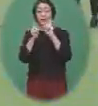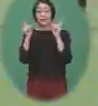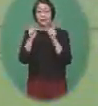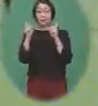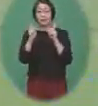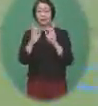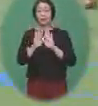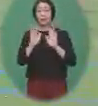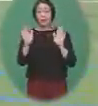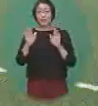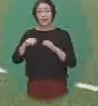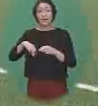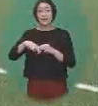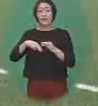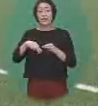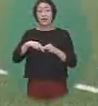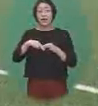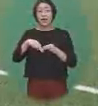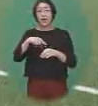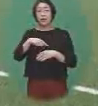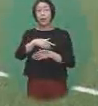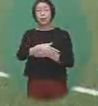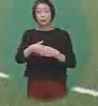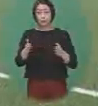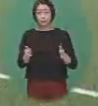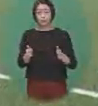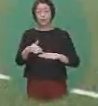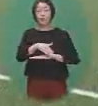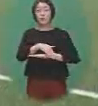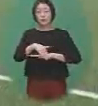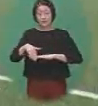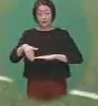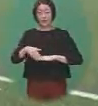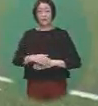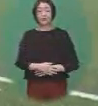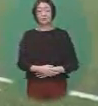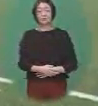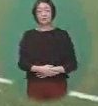れ、サッカー教室などが予定されています。